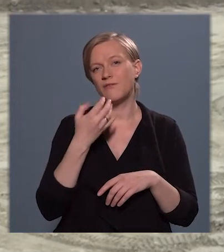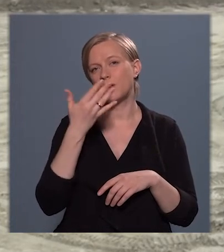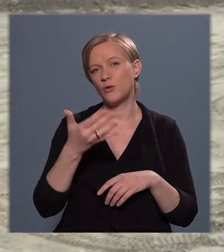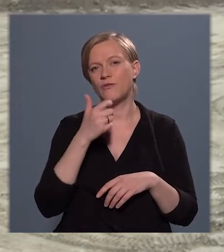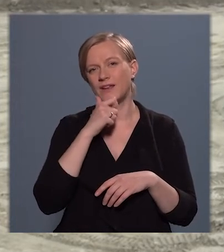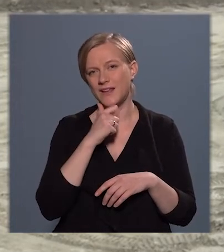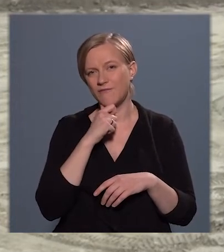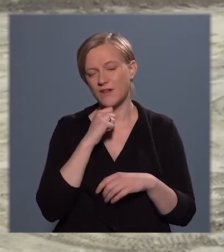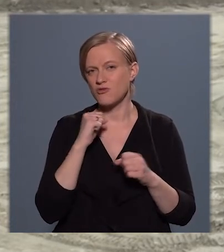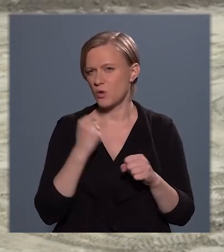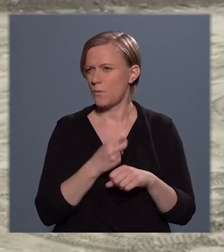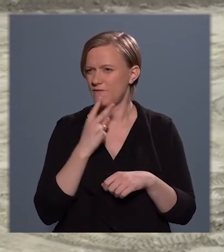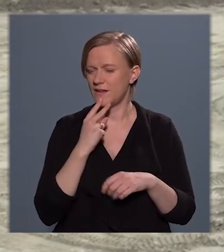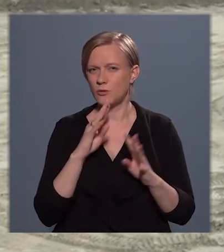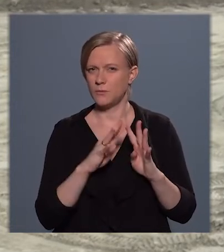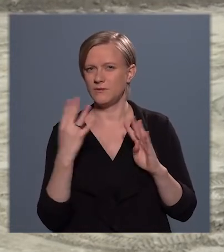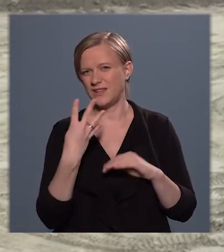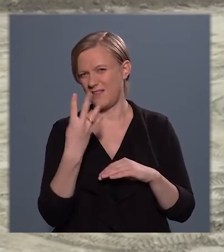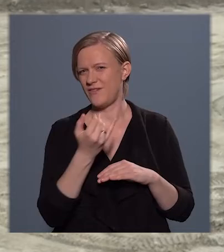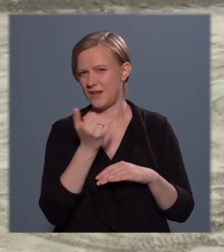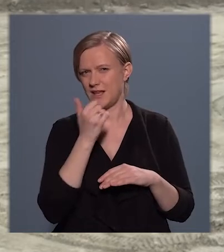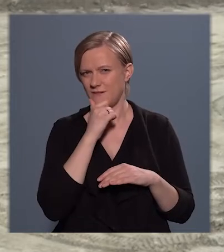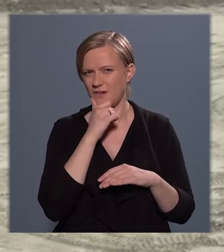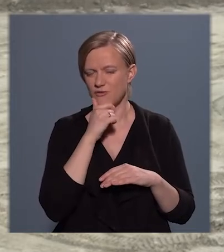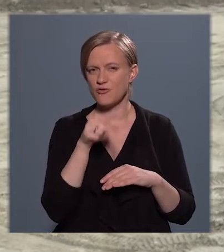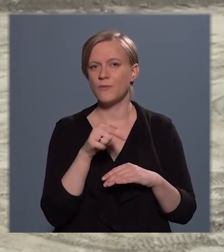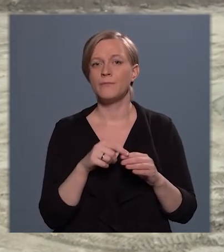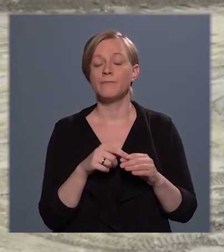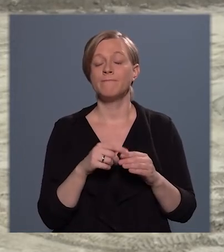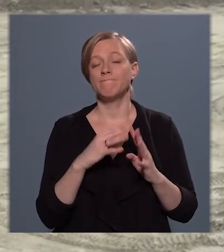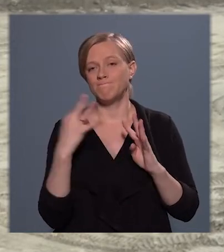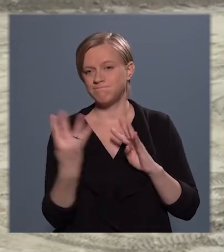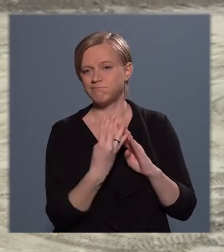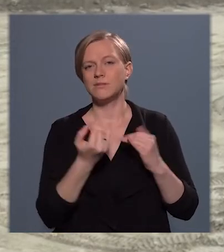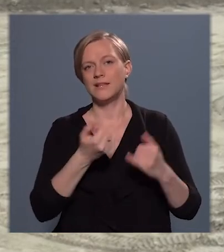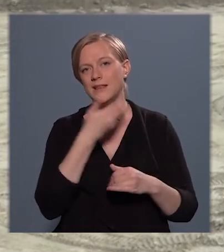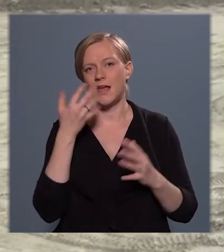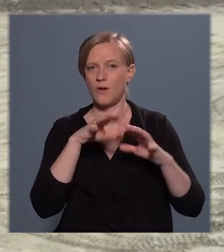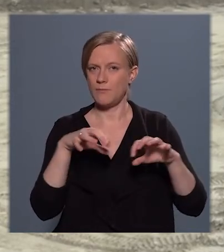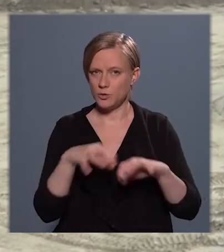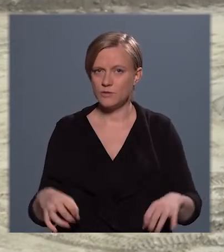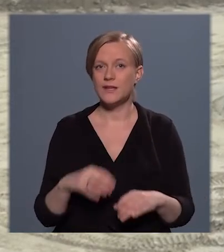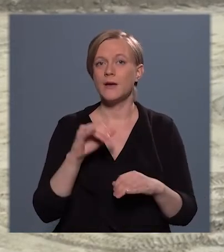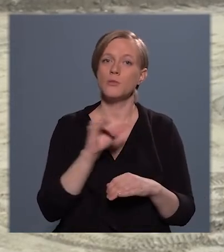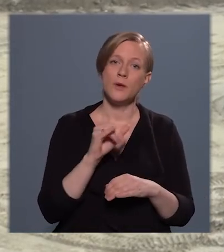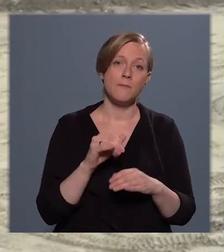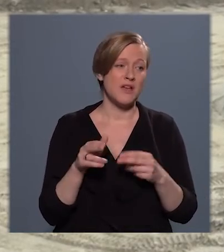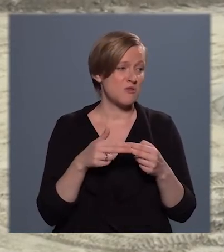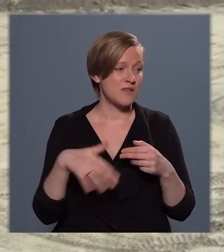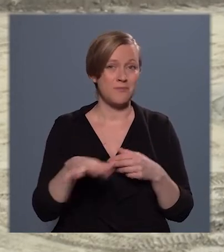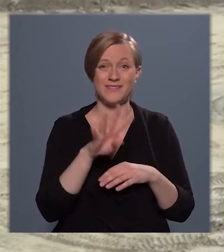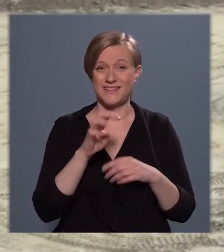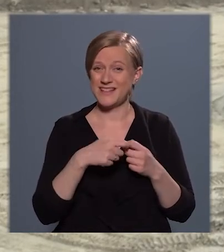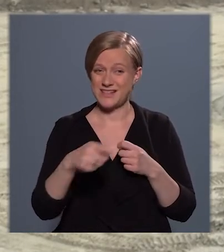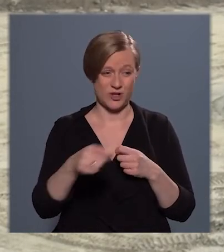velodrom, 40 éves velodrom, és azt idén nyáron elbontották, így most Budapest és Magyarország körzetében 400 kilométeren belül